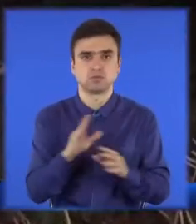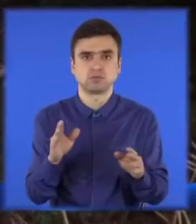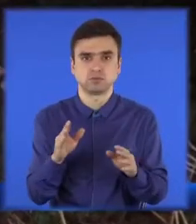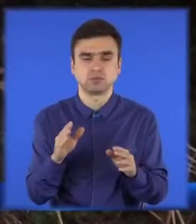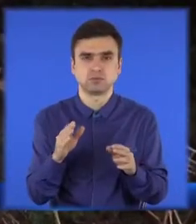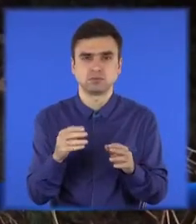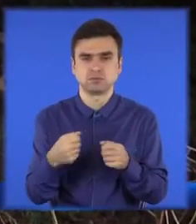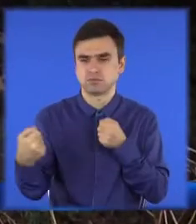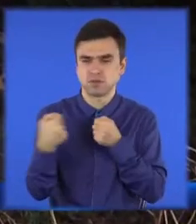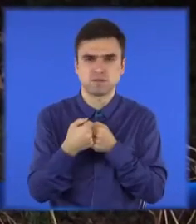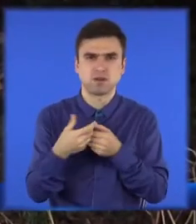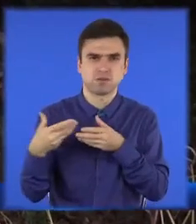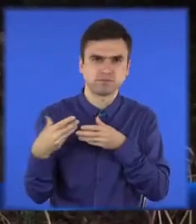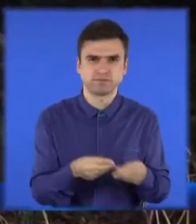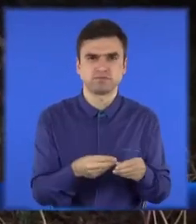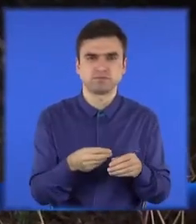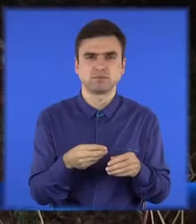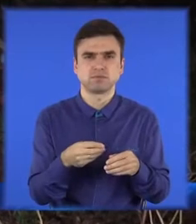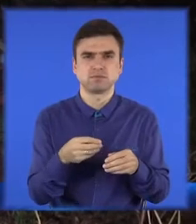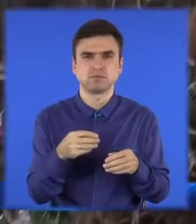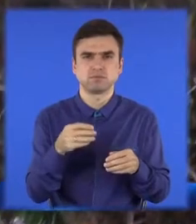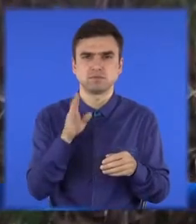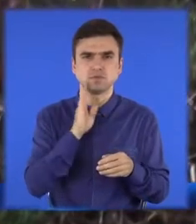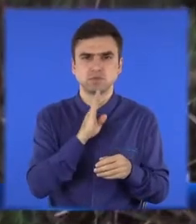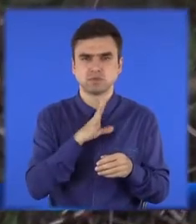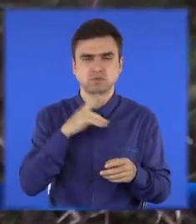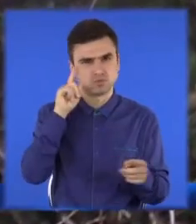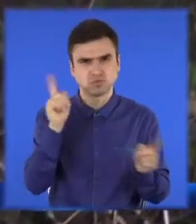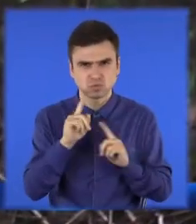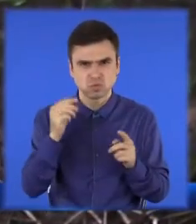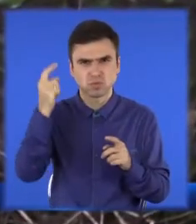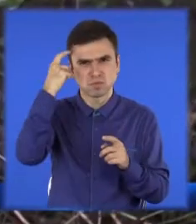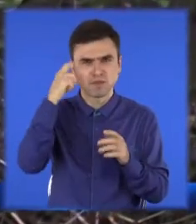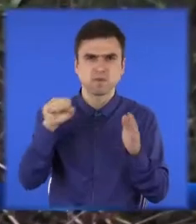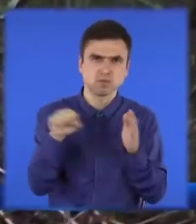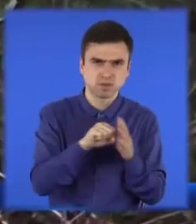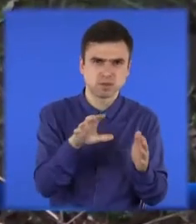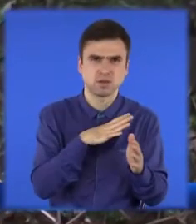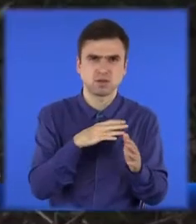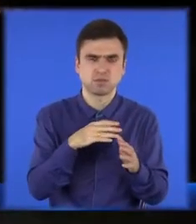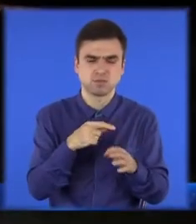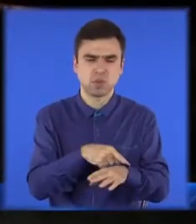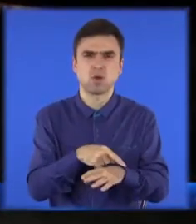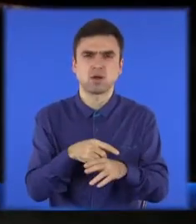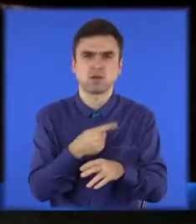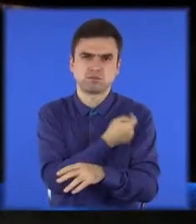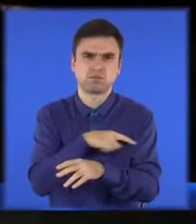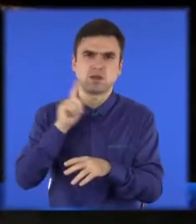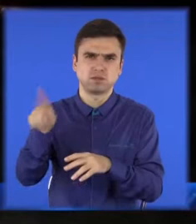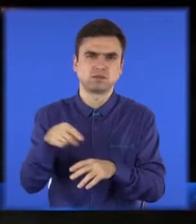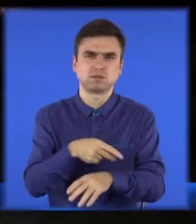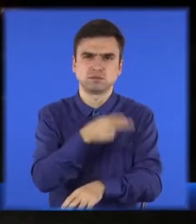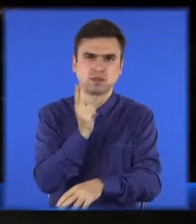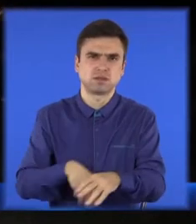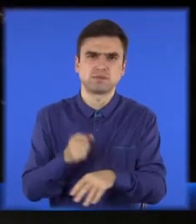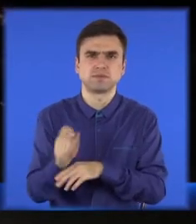шоковому стані зі струсом мозку відвезли до Тисячки. Наразі життю постраждалої ніщо не загрожує. На місці події працювали